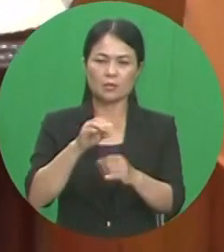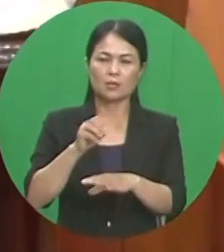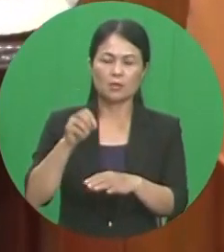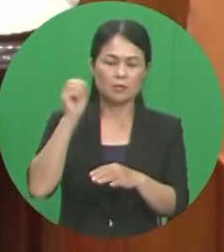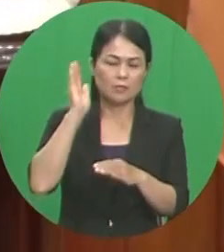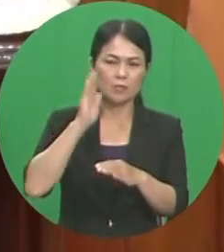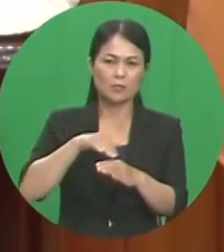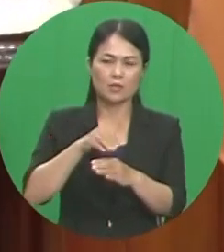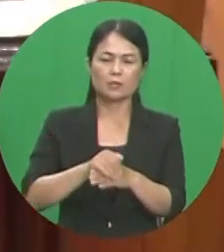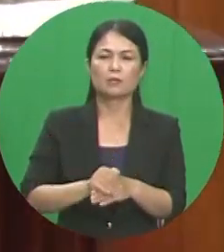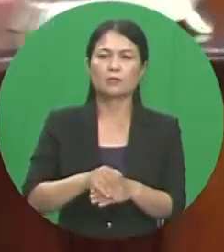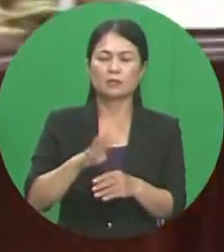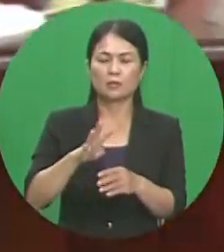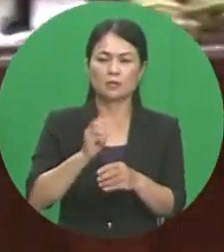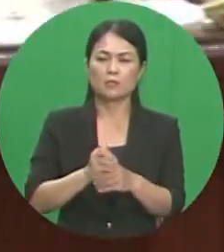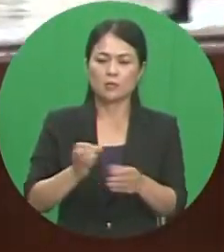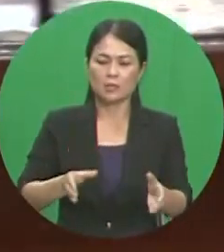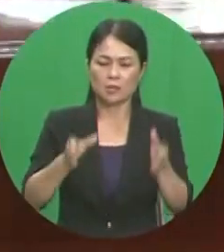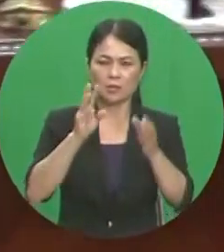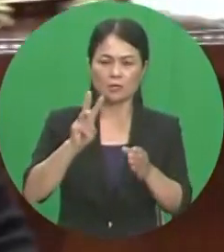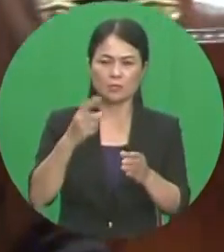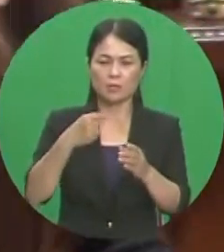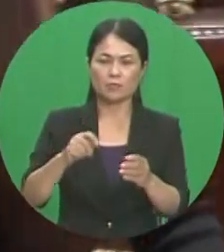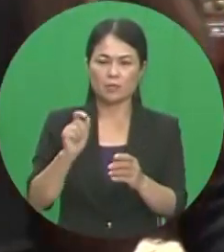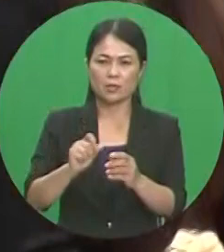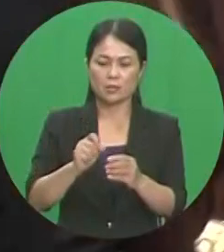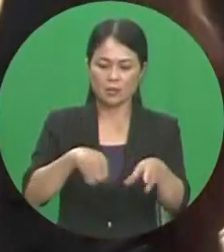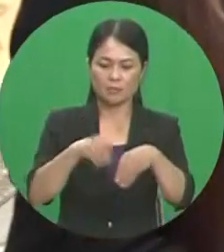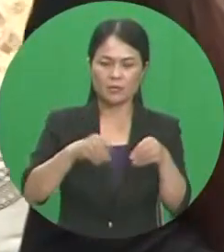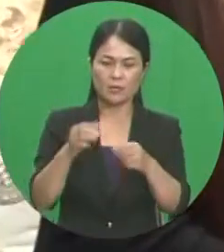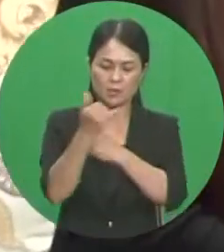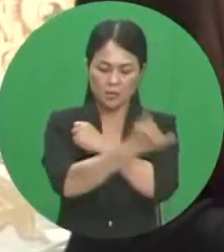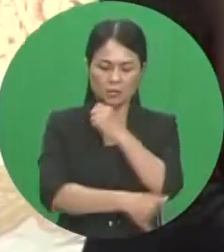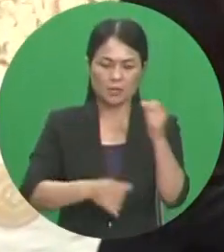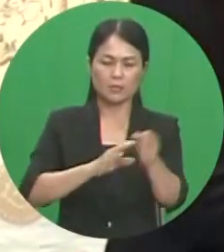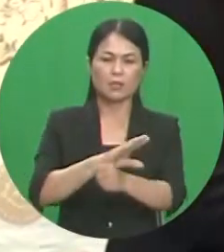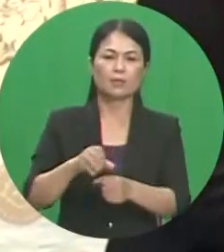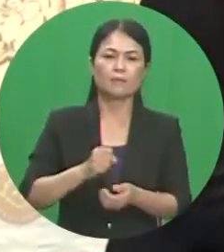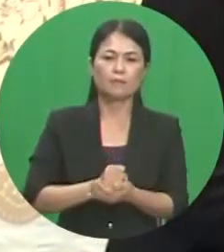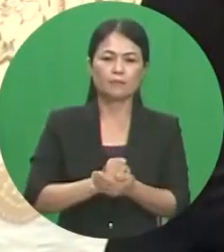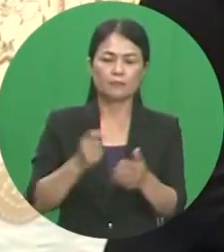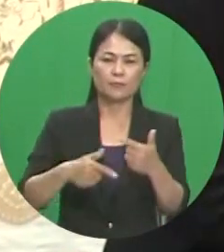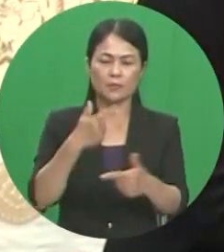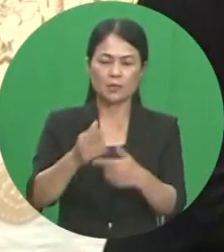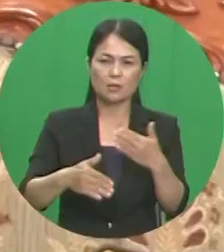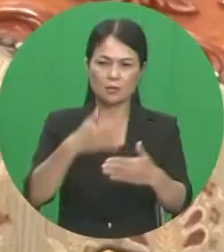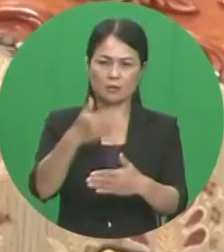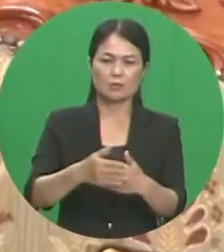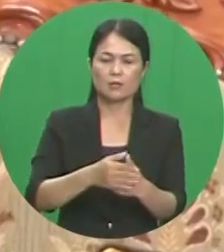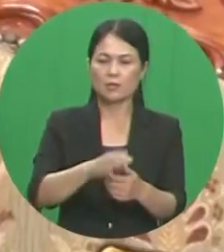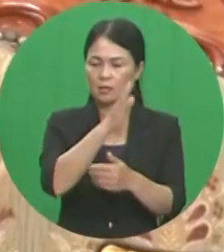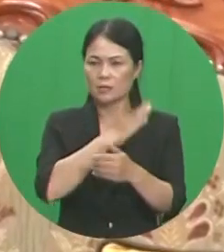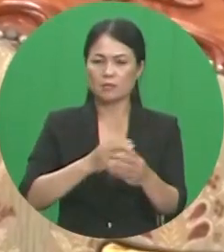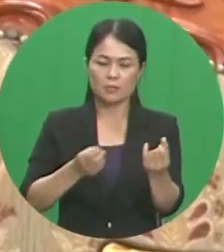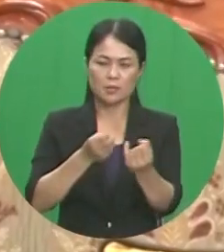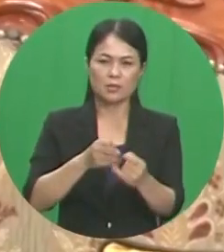nguồn sai sập thống xa mà nặng 7.000 lít xâm rạp lũa từ khổng tiếp xa bà tê Campuchia. Chia chung hết bàn tọa từ một tiết cả sĩ thân